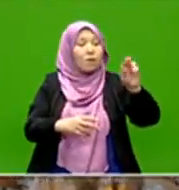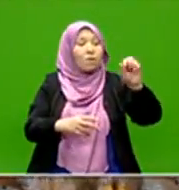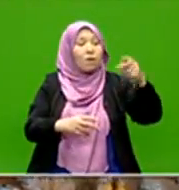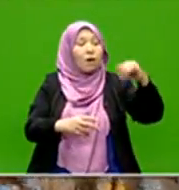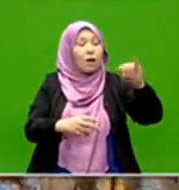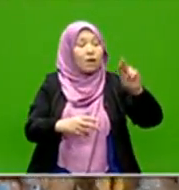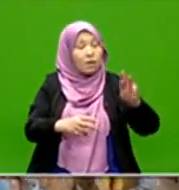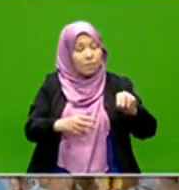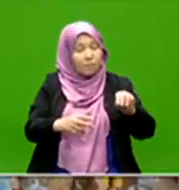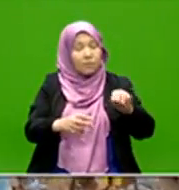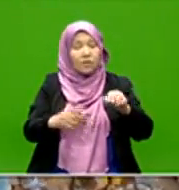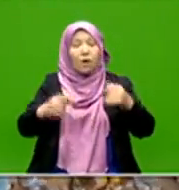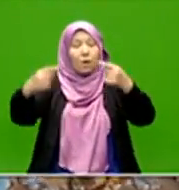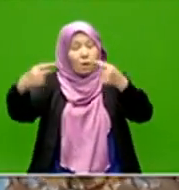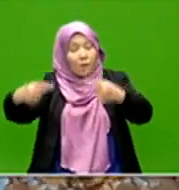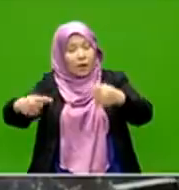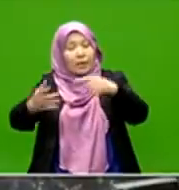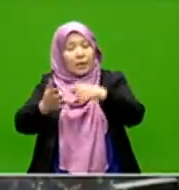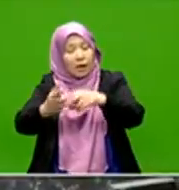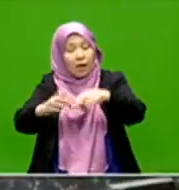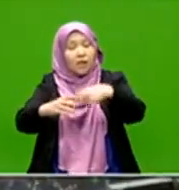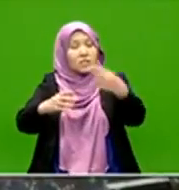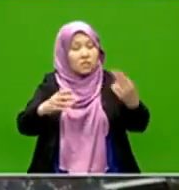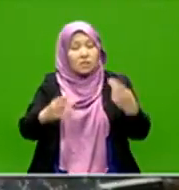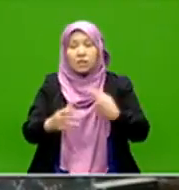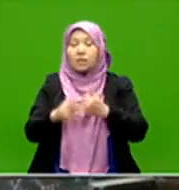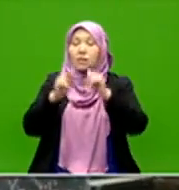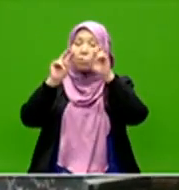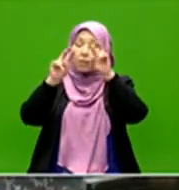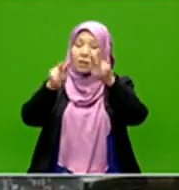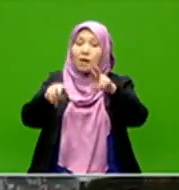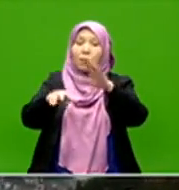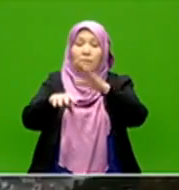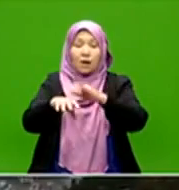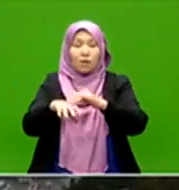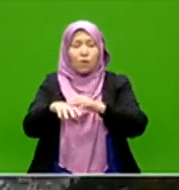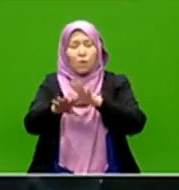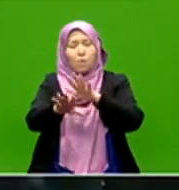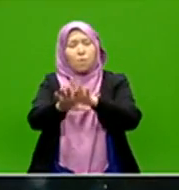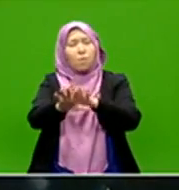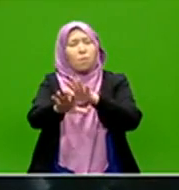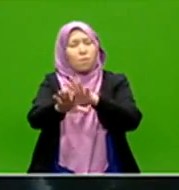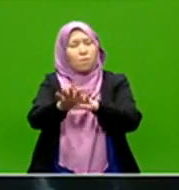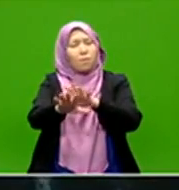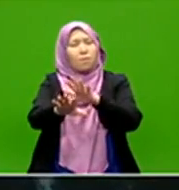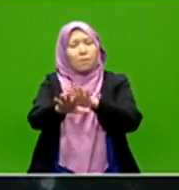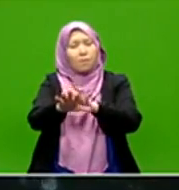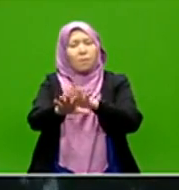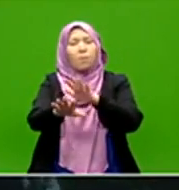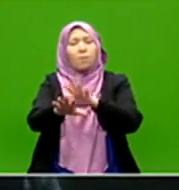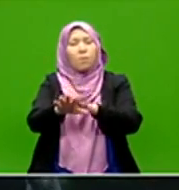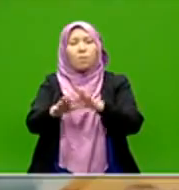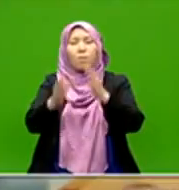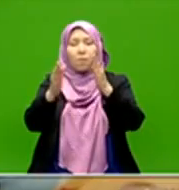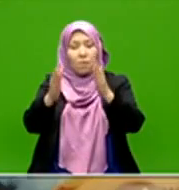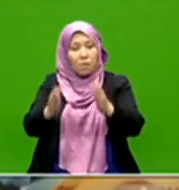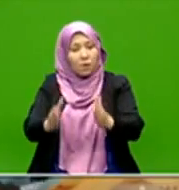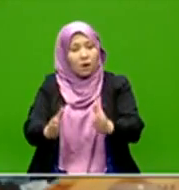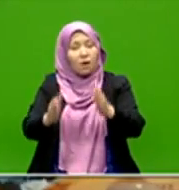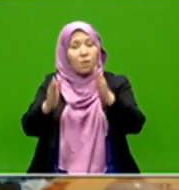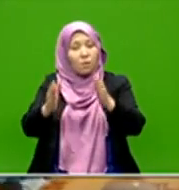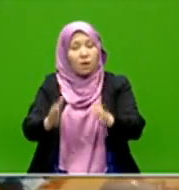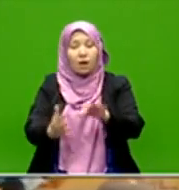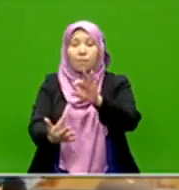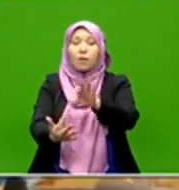inilah hasilnya kita melihat kepada berduyun-duyun orang insan